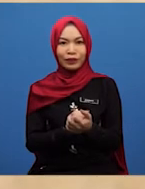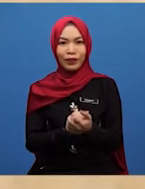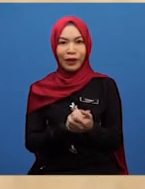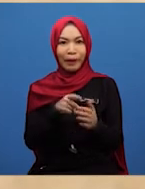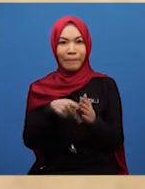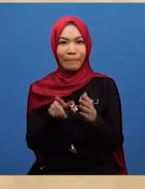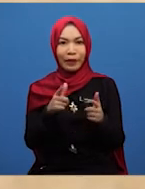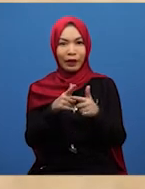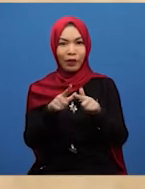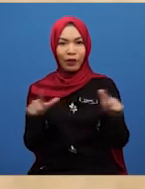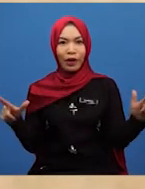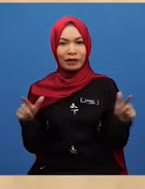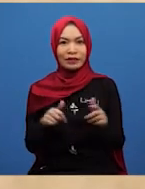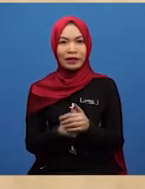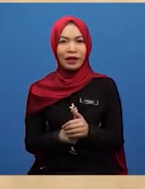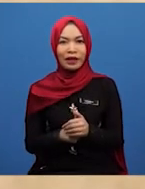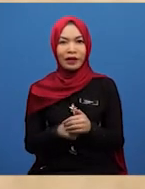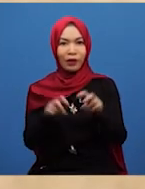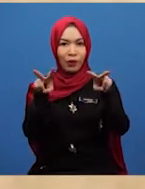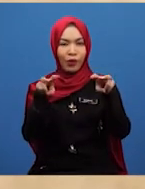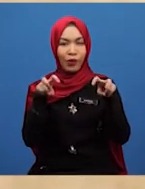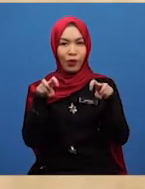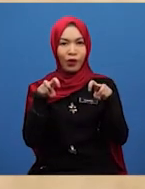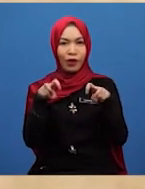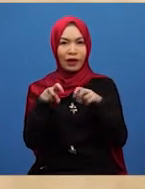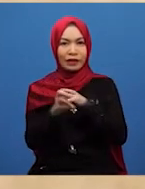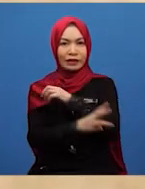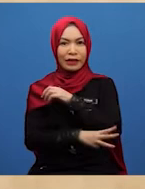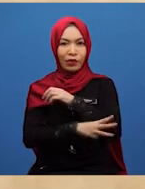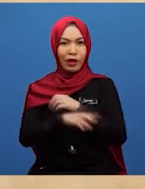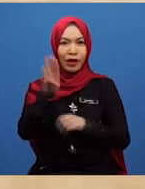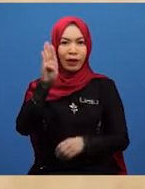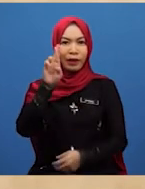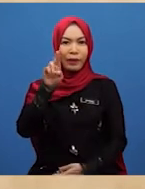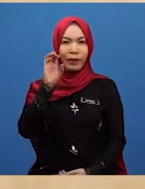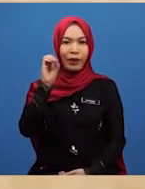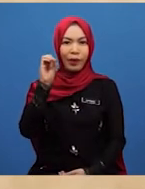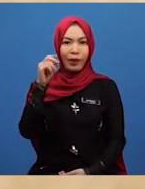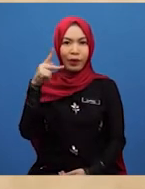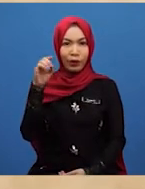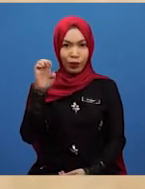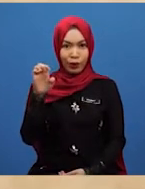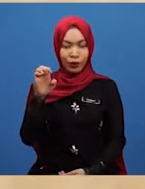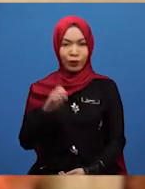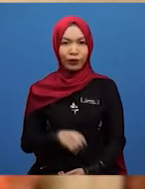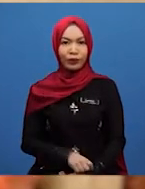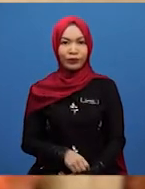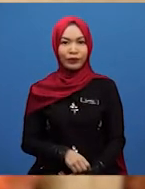Peluasan kuasa barat di Sarawak dilakukan oleh pihak persendirian, iaitu James